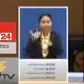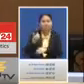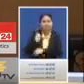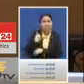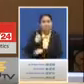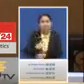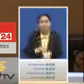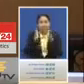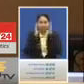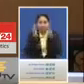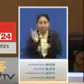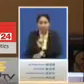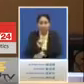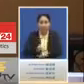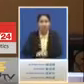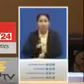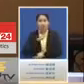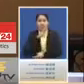า